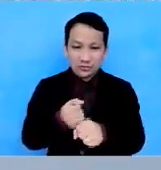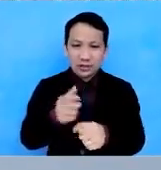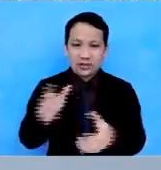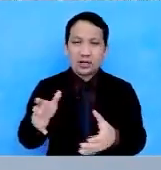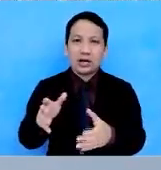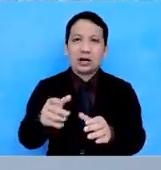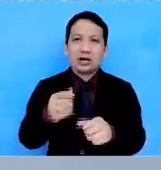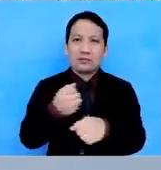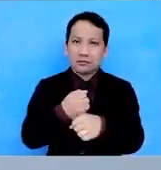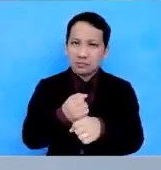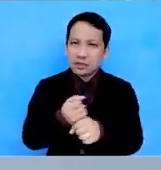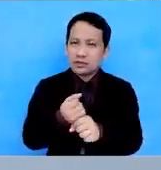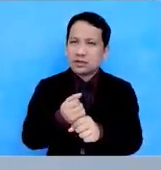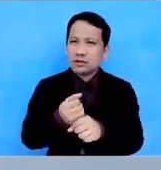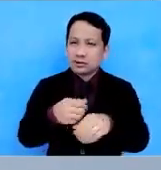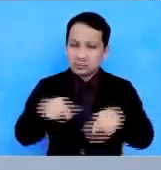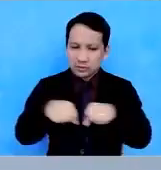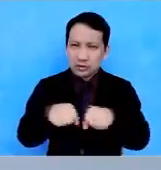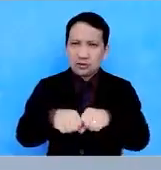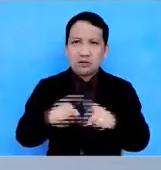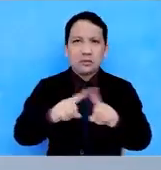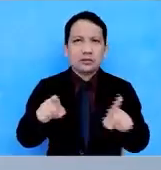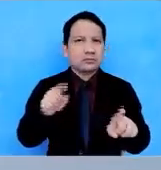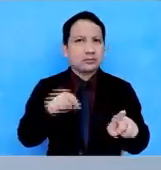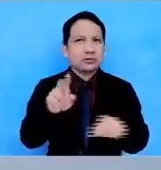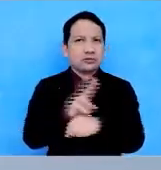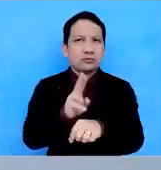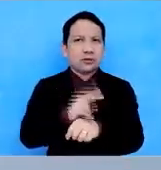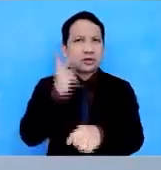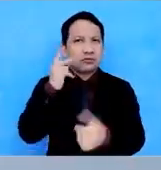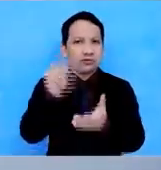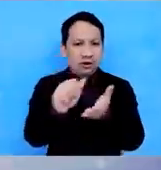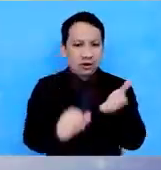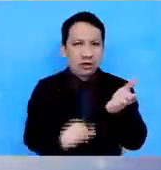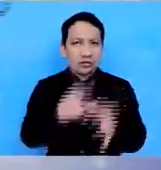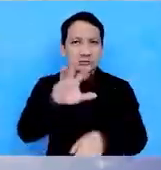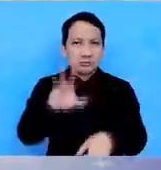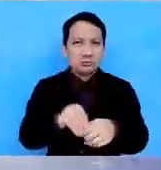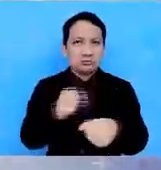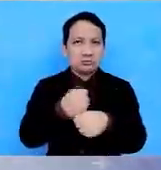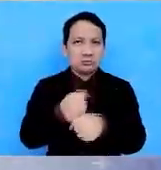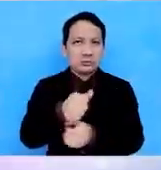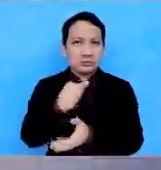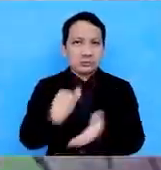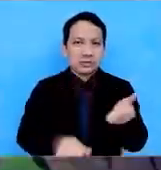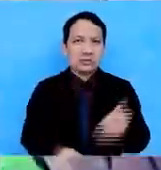obra. Nasa front line ng balitang yan si Laila Pangilinan.